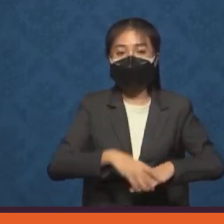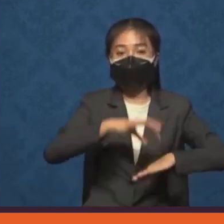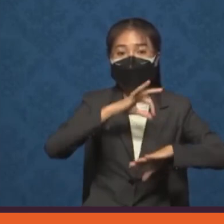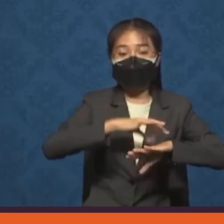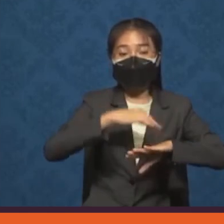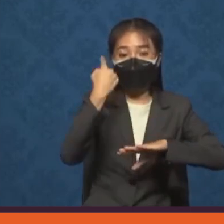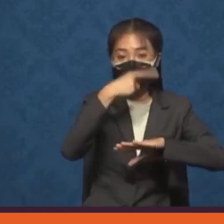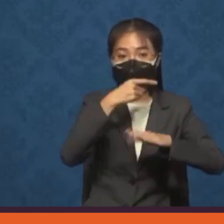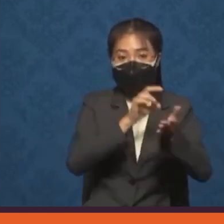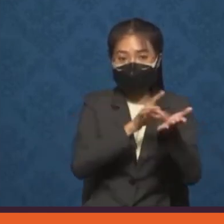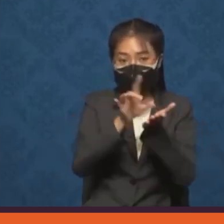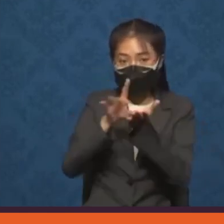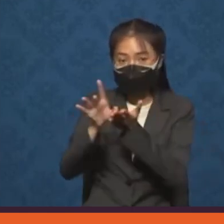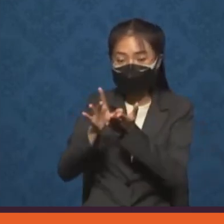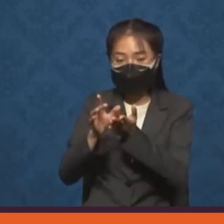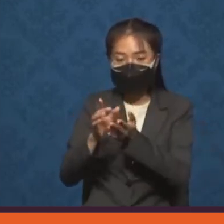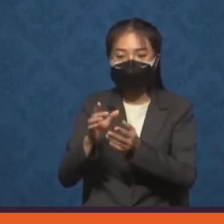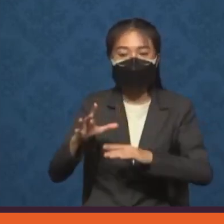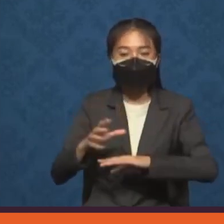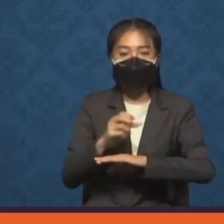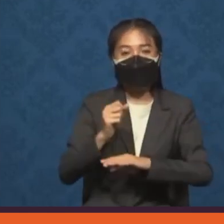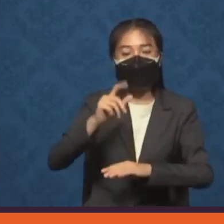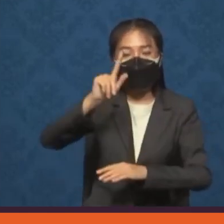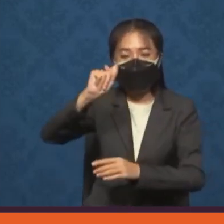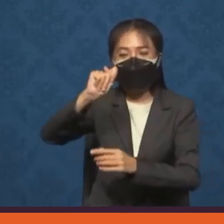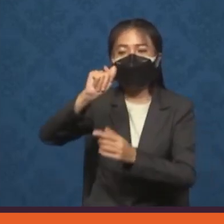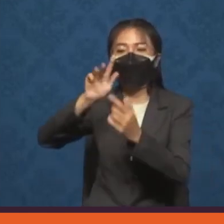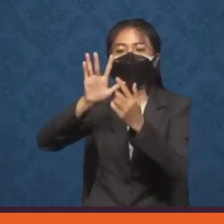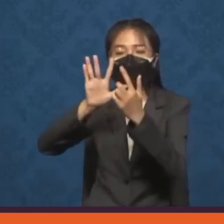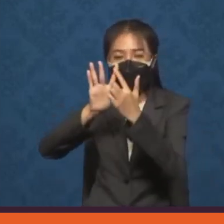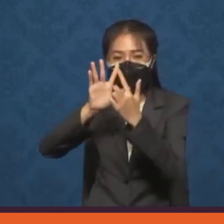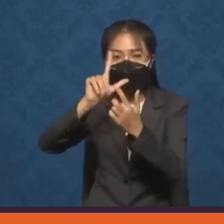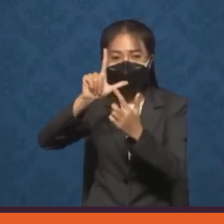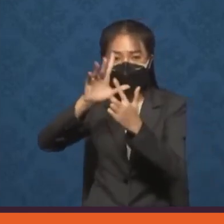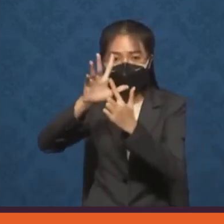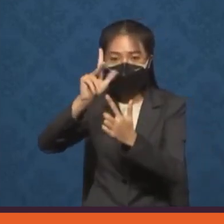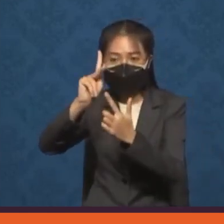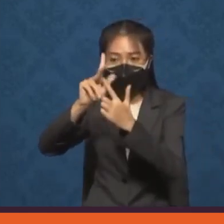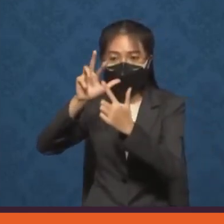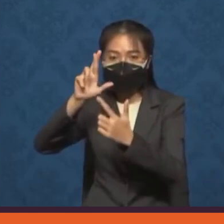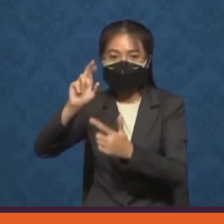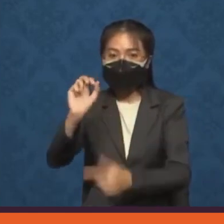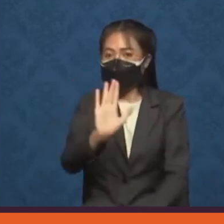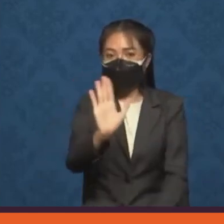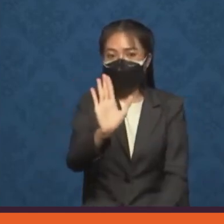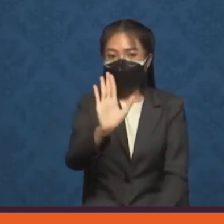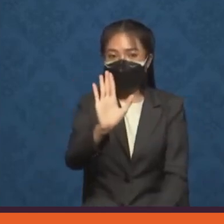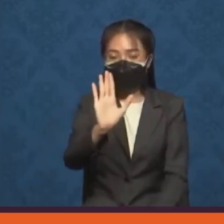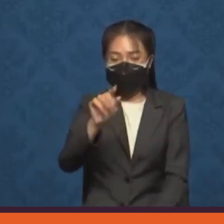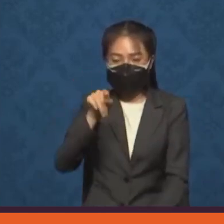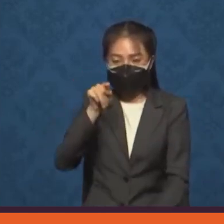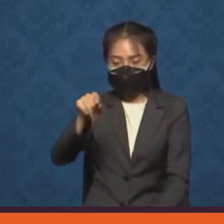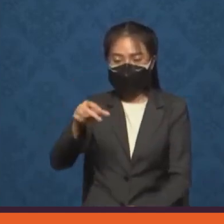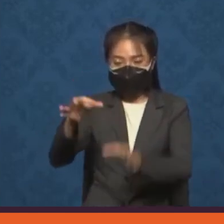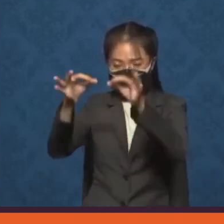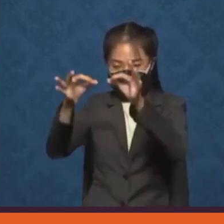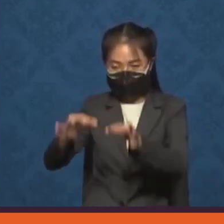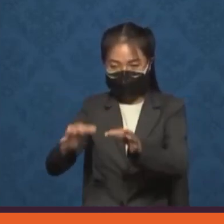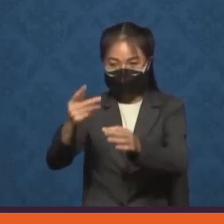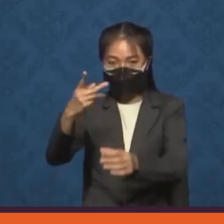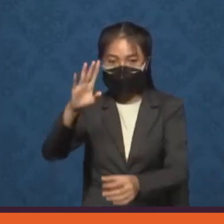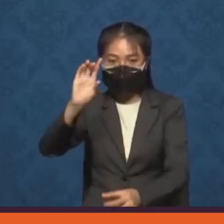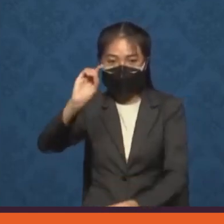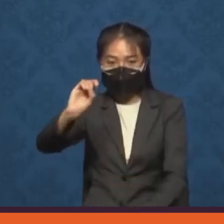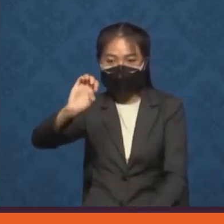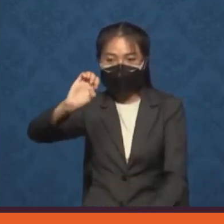ใช้อำนาจตุลาการครับการใช้อำนาจตุลาการคือการวินิจฉัยชี้ขาดคดีมันจะต้องมีข้อพิพาทเกิด